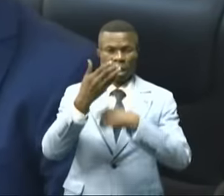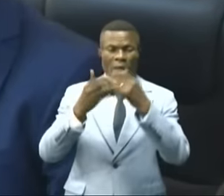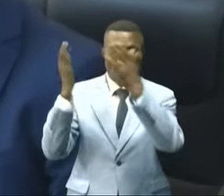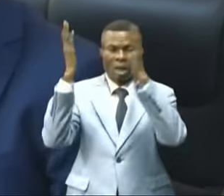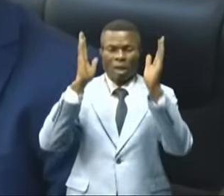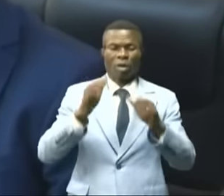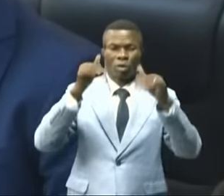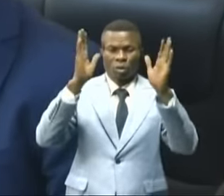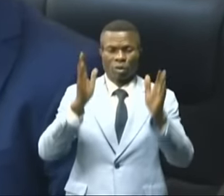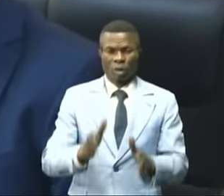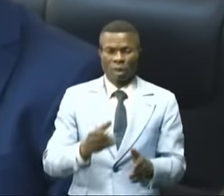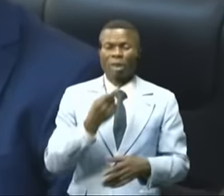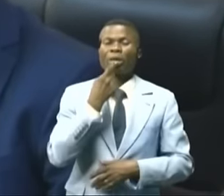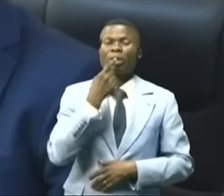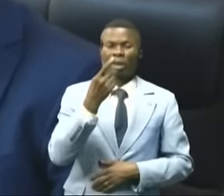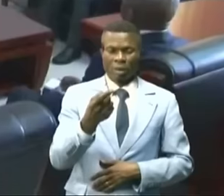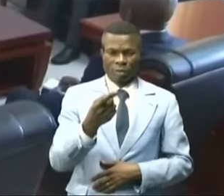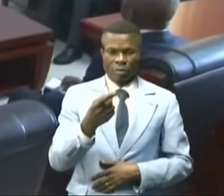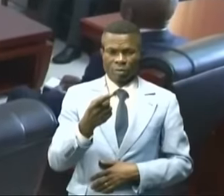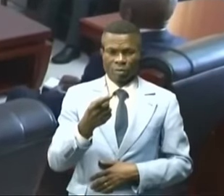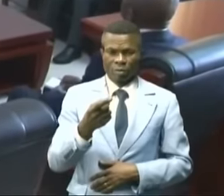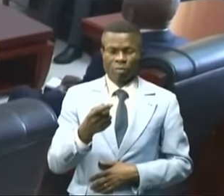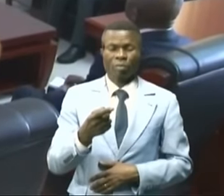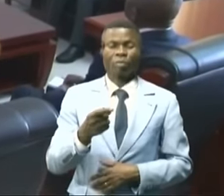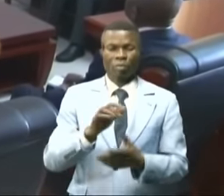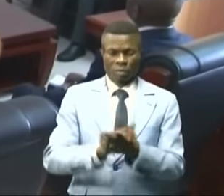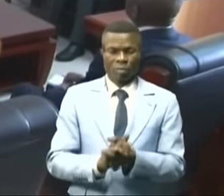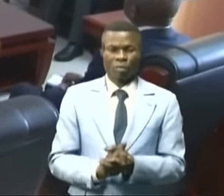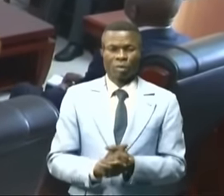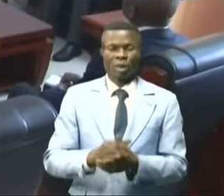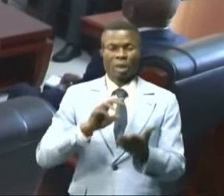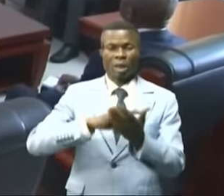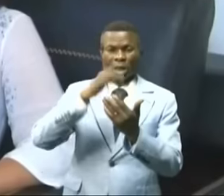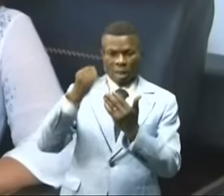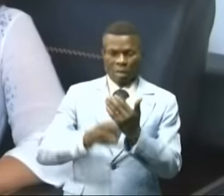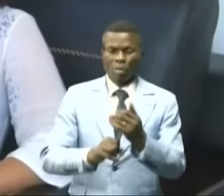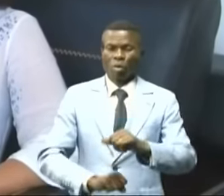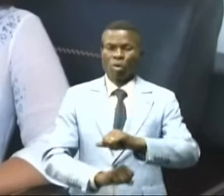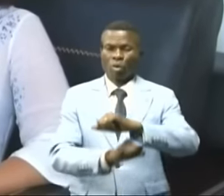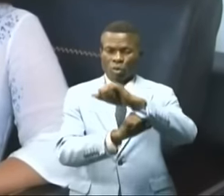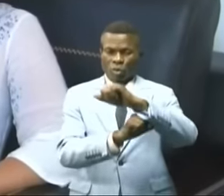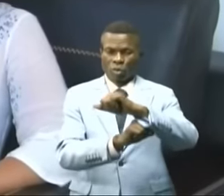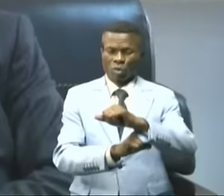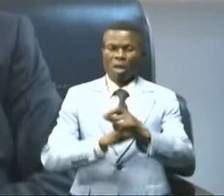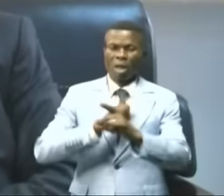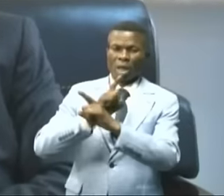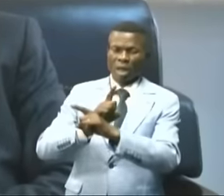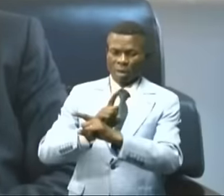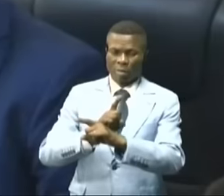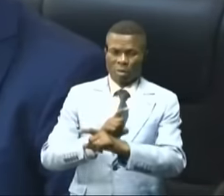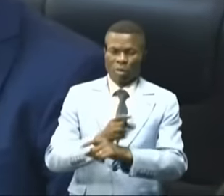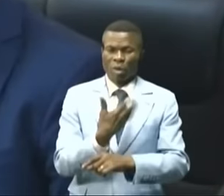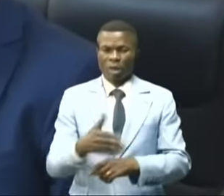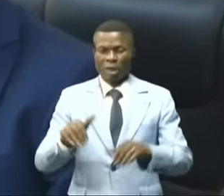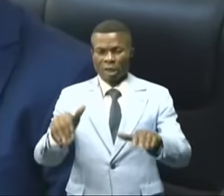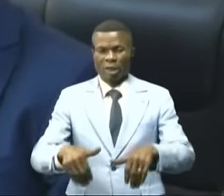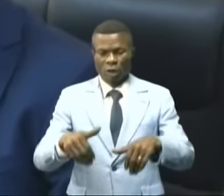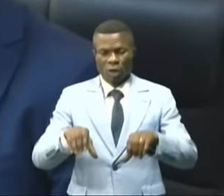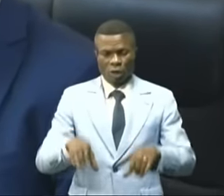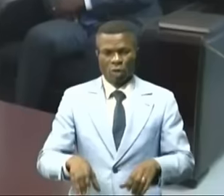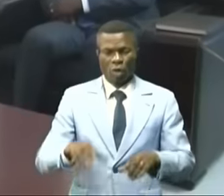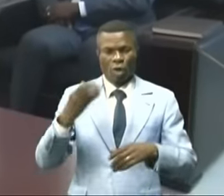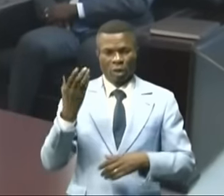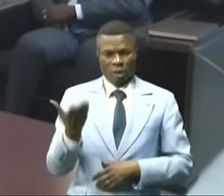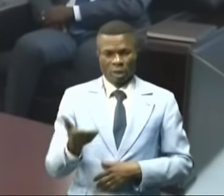extérieur a déclaré que ces mesures visent à protéger toutes les industries locales. Au cours de ces échanges, ces